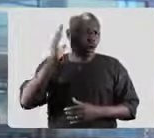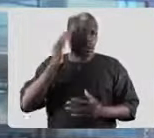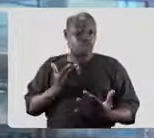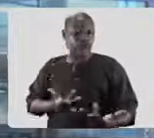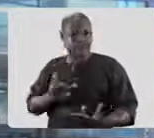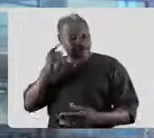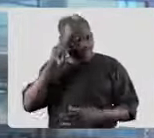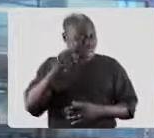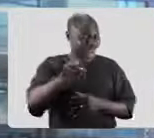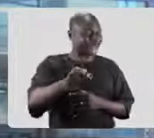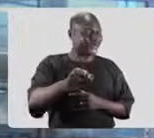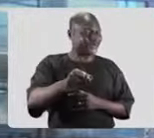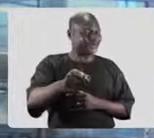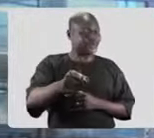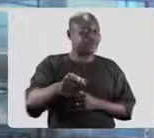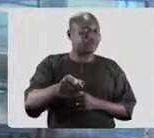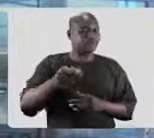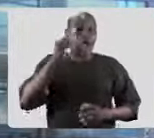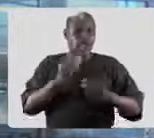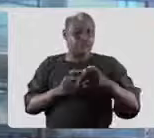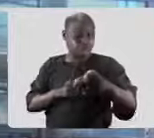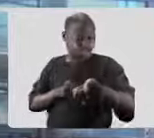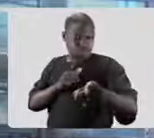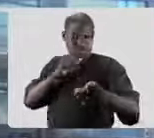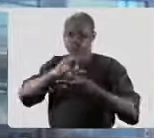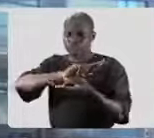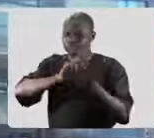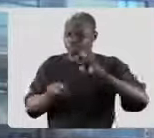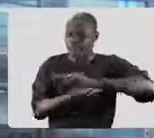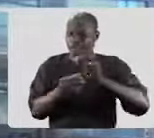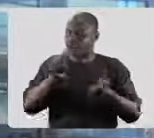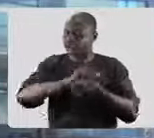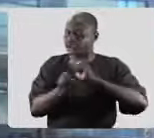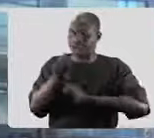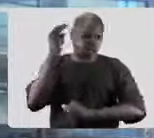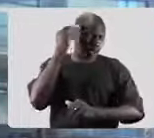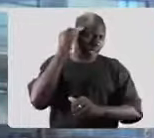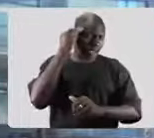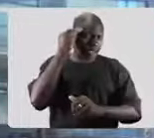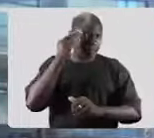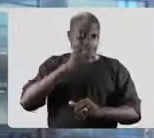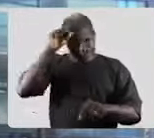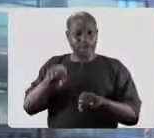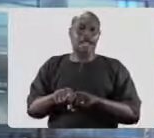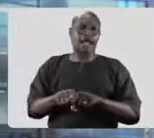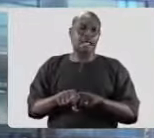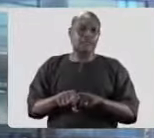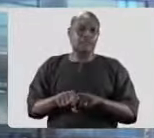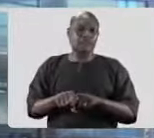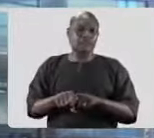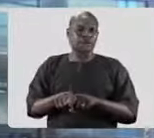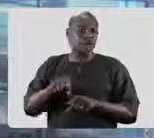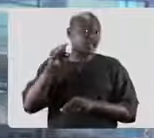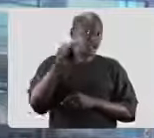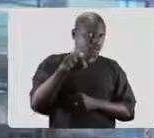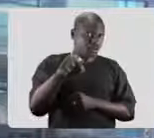Atemwo da ho ɛtwɛn o. Na sɛ wan sakra wadwen ɛmfiri saa de wei ho a. Medɔfo. Ɛdo